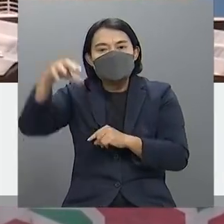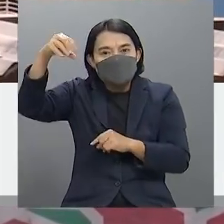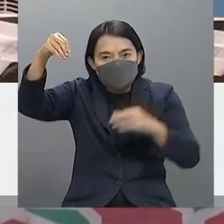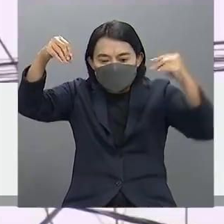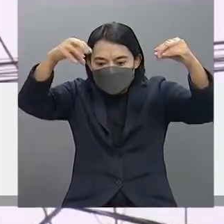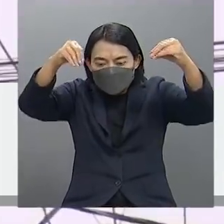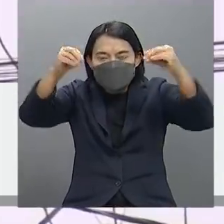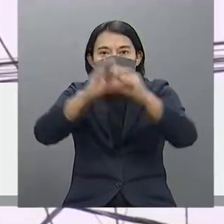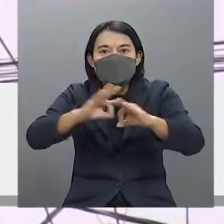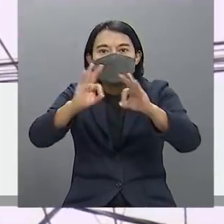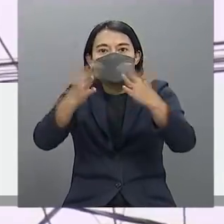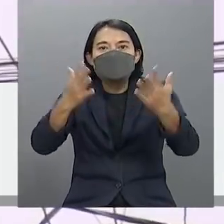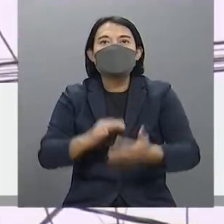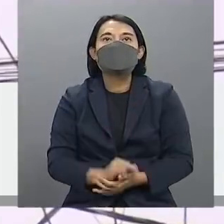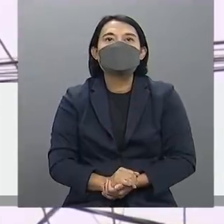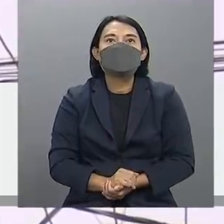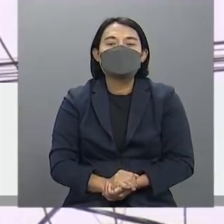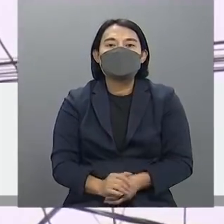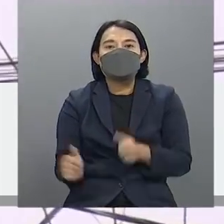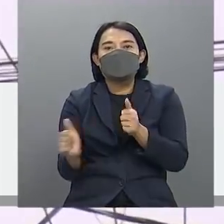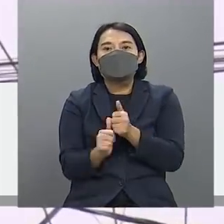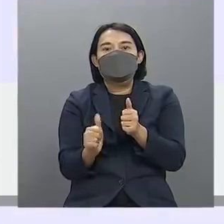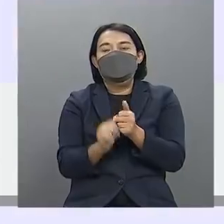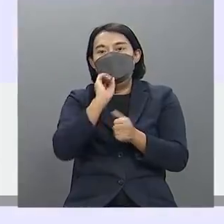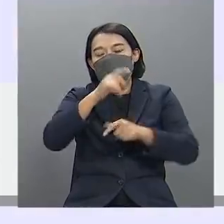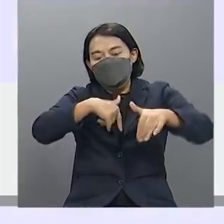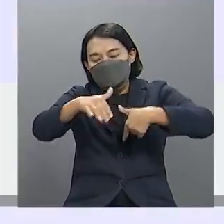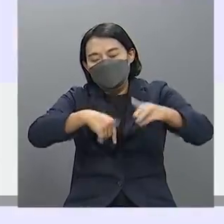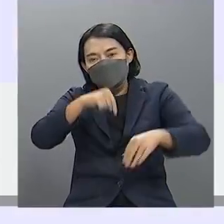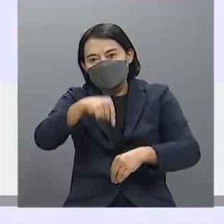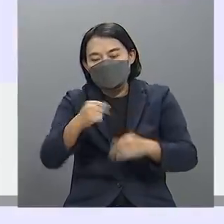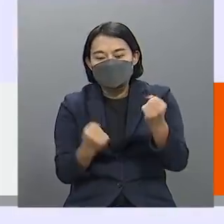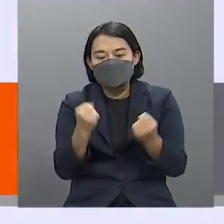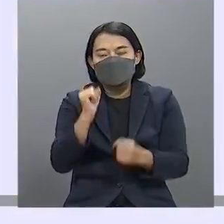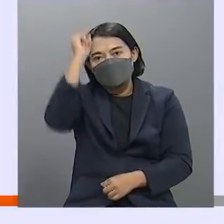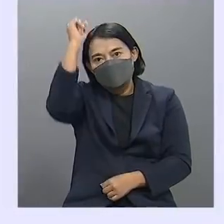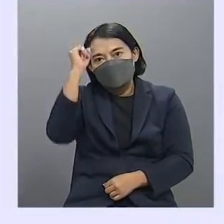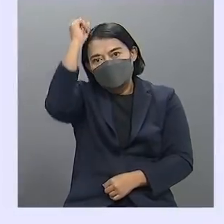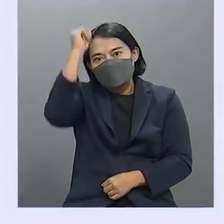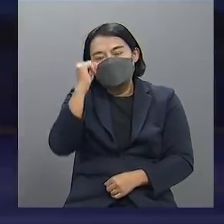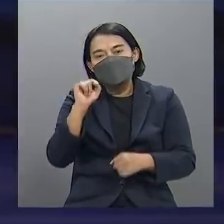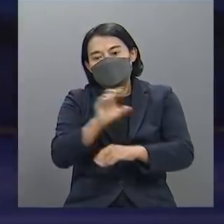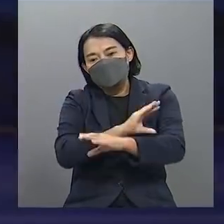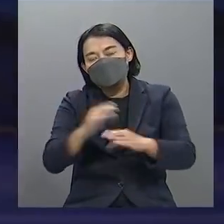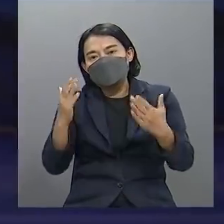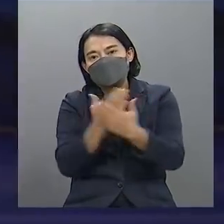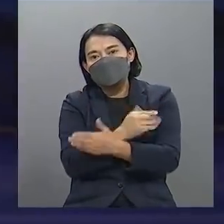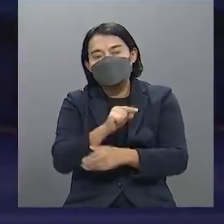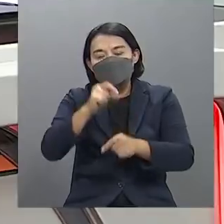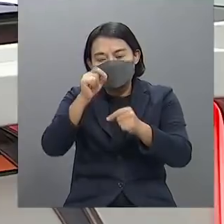นตรีช่วยสันติก็บอกว่าให้ประชาชนใช้รถสาธารณะแทนการใช้รถส่วนตัวเพื่อประหยัดพลังงาน